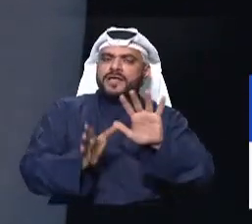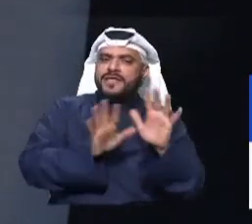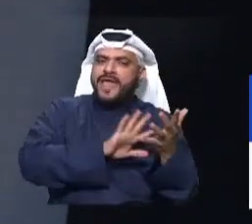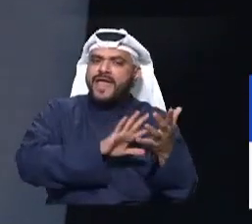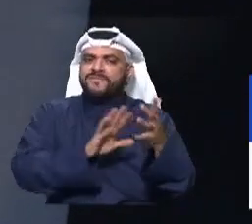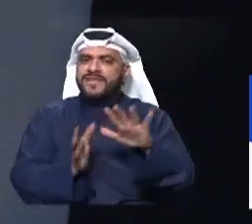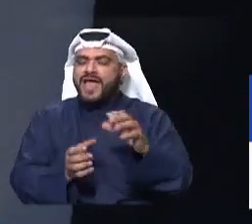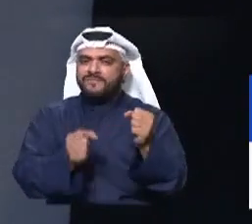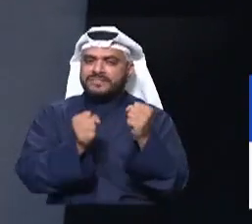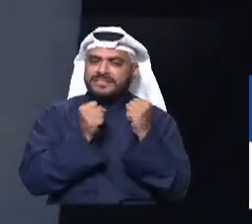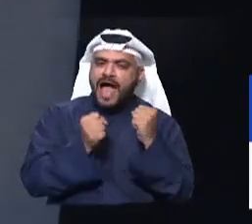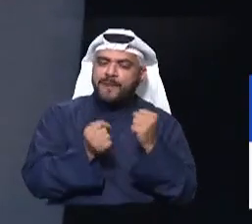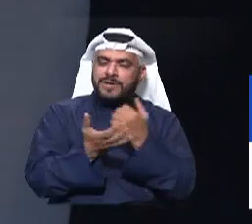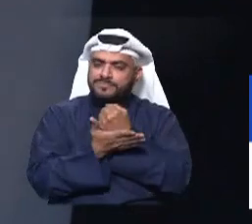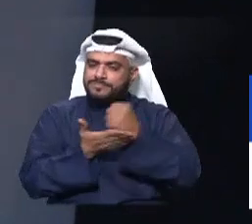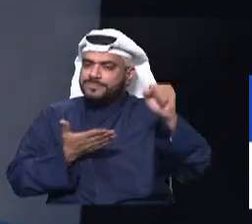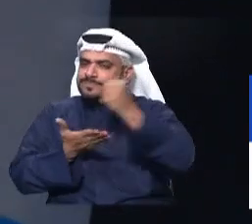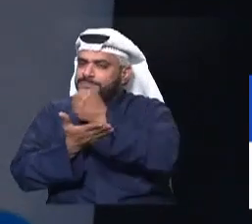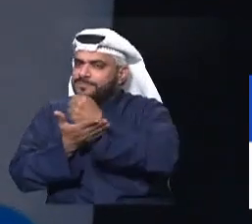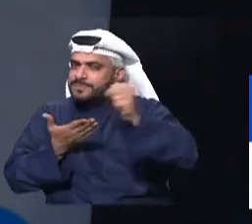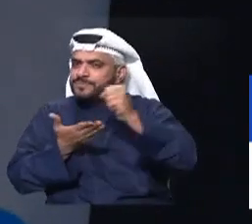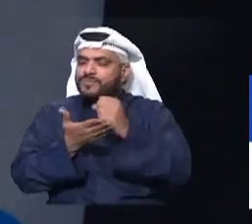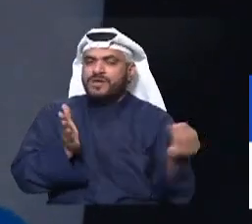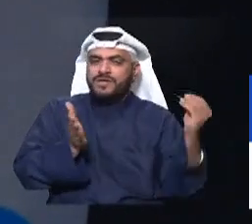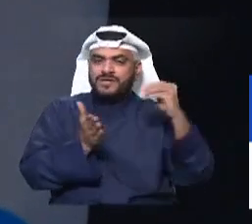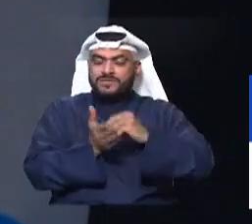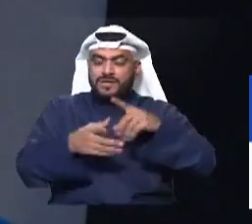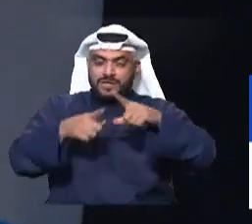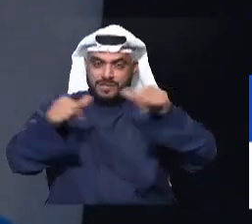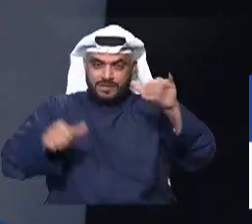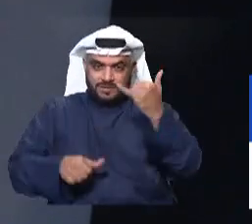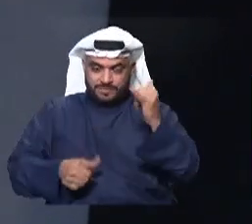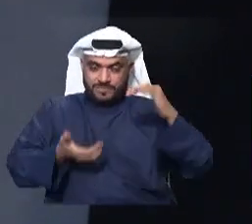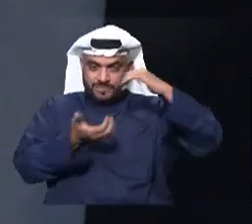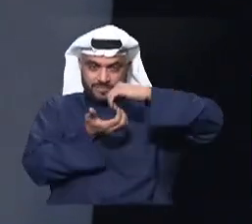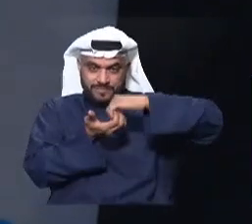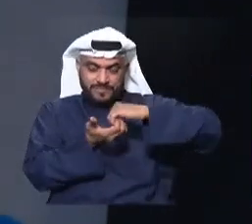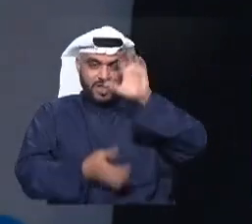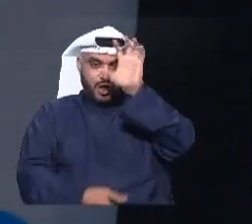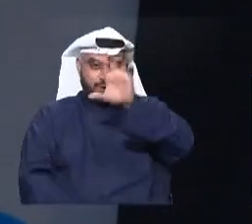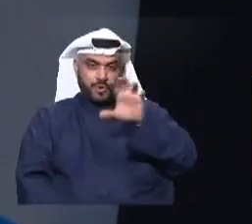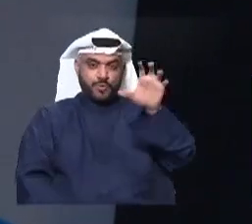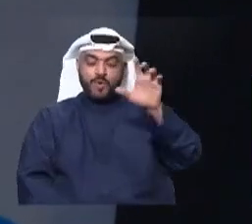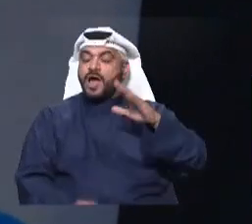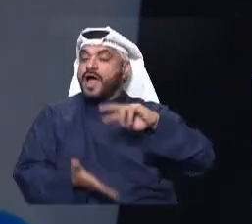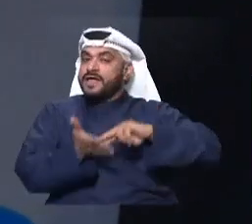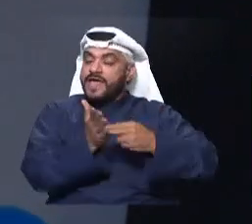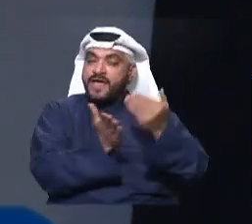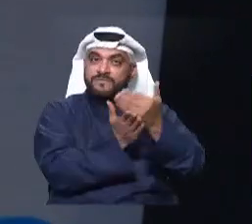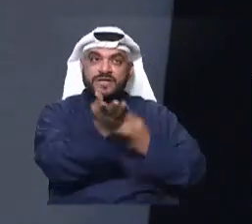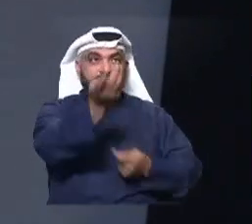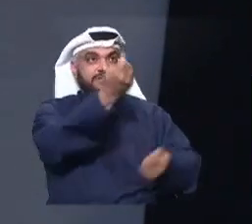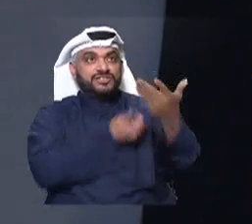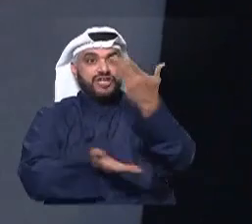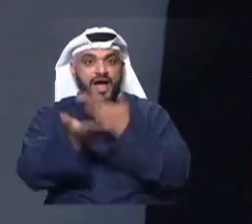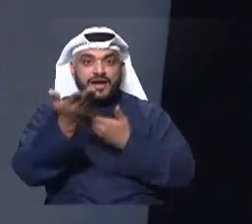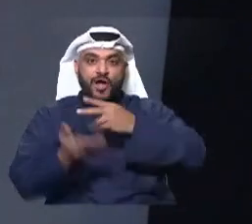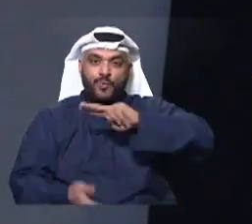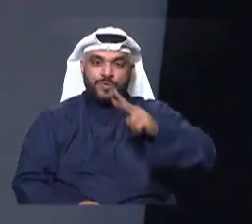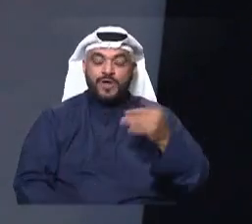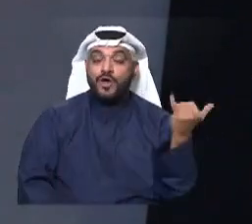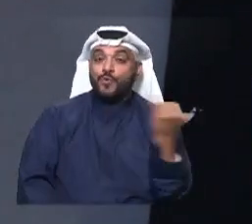المشتركة التي تمر فيها منطقتنا وإقليمنا وكذلك على الصعيد الدولي. من